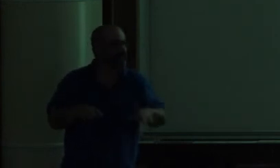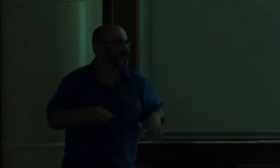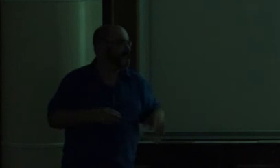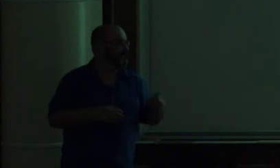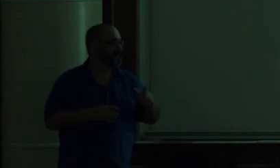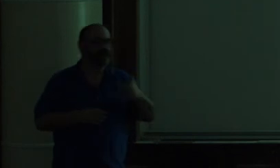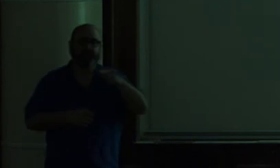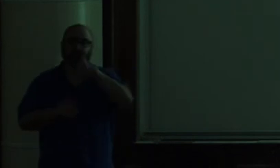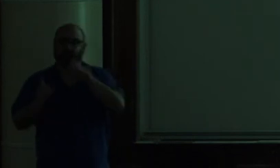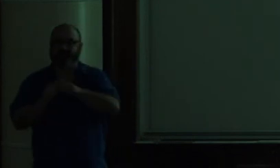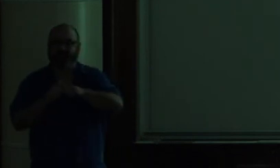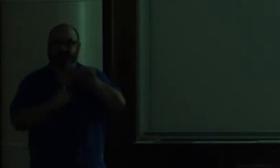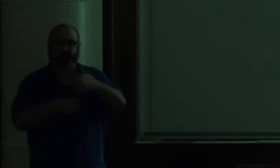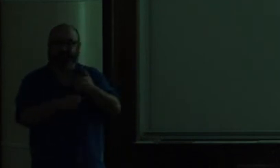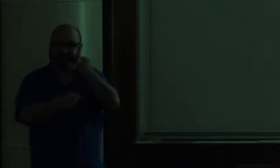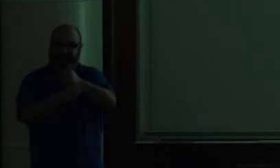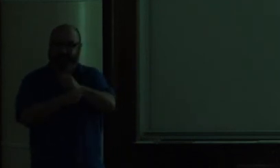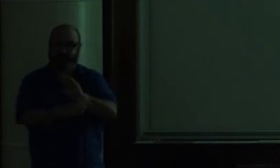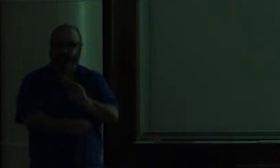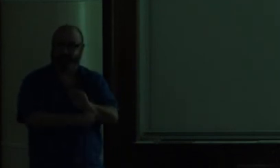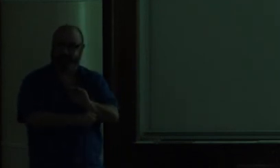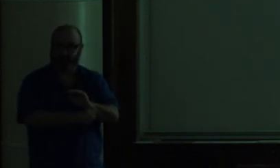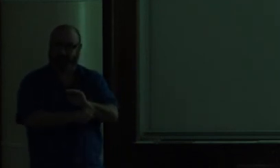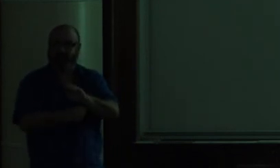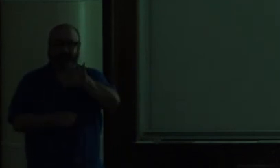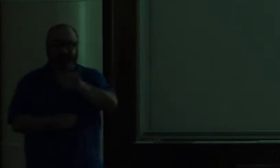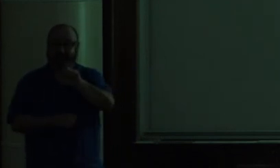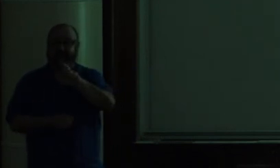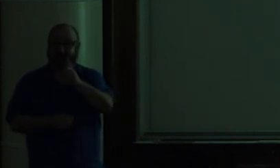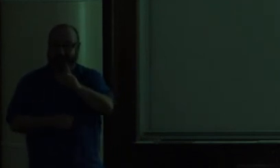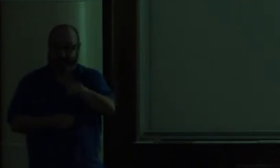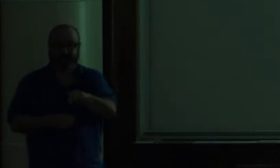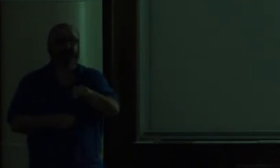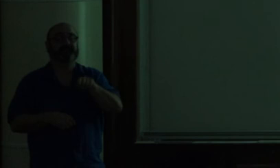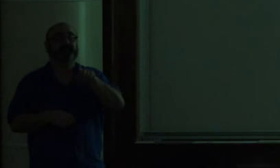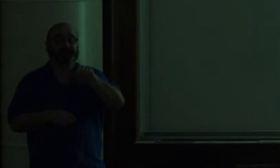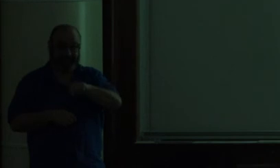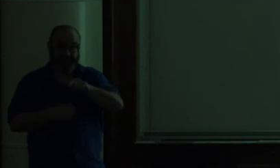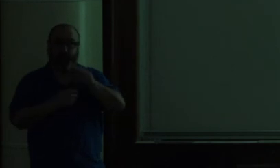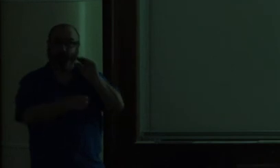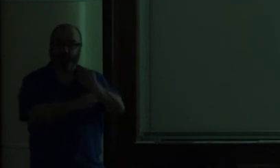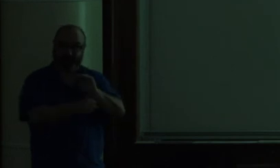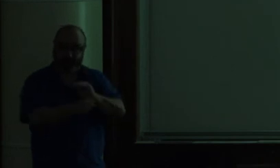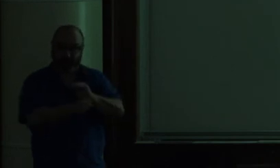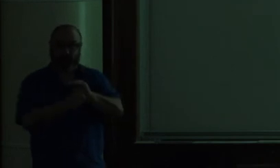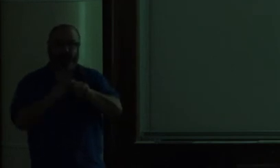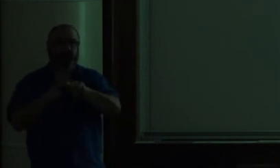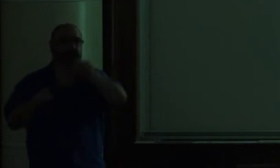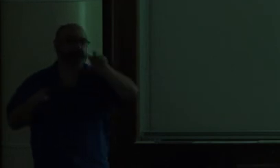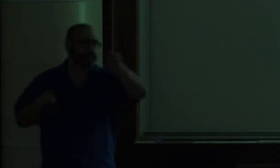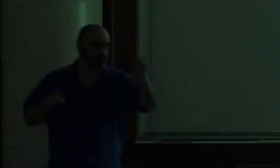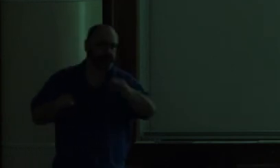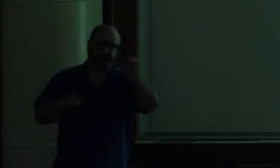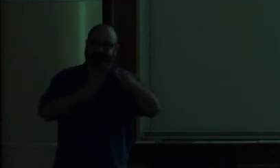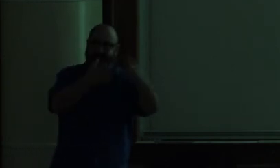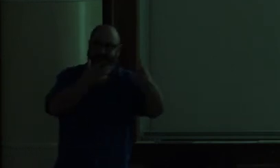non, ce que tu peux faire, c'est créer un générateur. Donc tu utilises le mot-clé YELD. Et ton générateur, il va parcourir ton